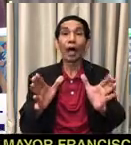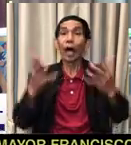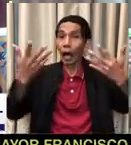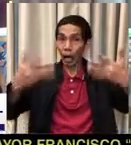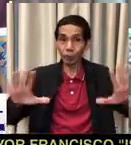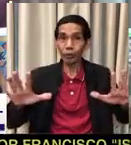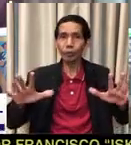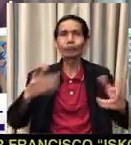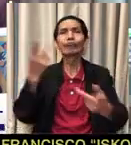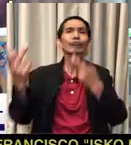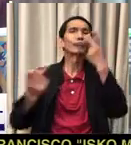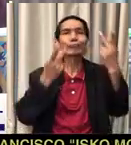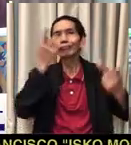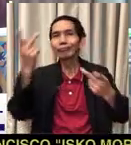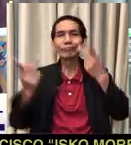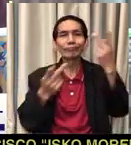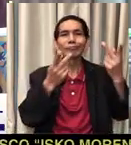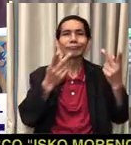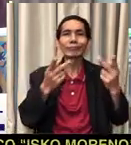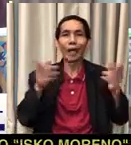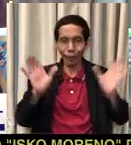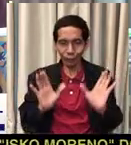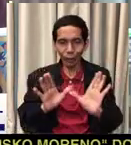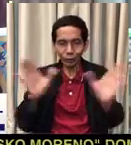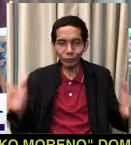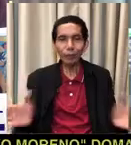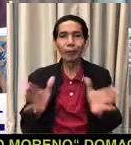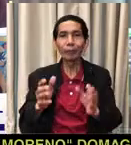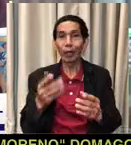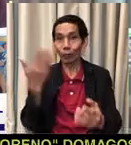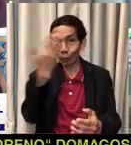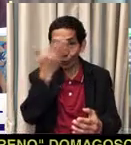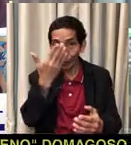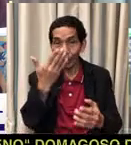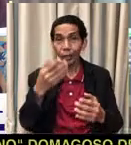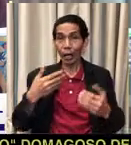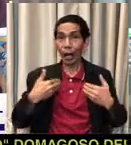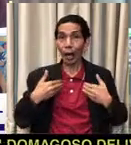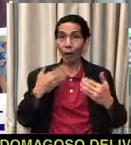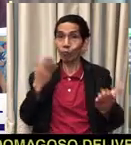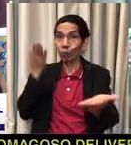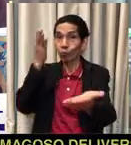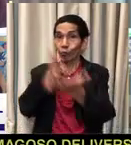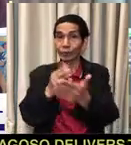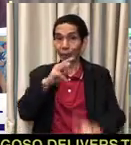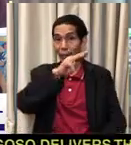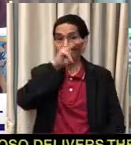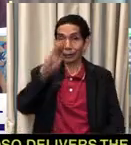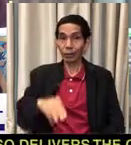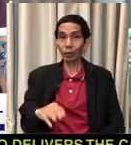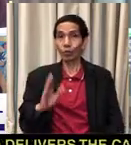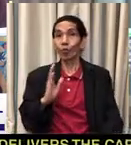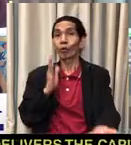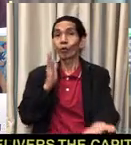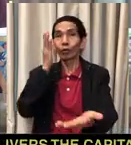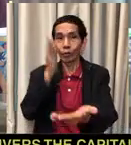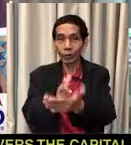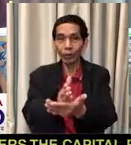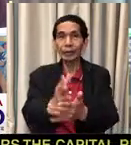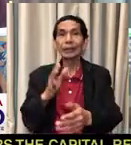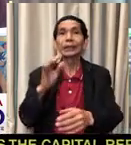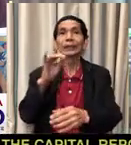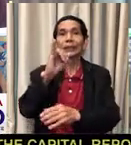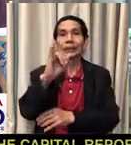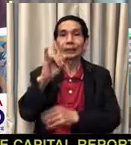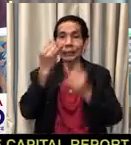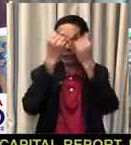Matapos ito, pasyal ninyo. Hinihikayat ko kayo, mga nanonood, pagka kayo dumako sa Maynila, pumunta na kayo ng